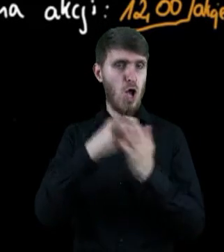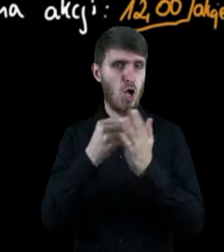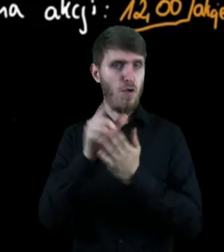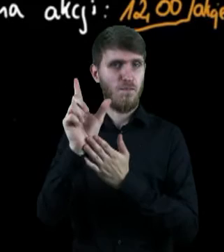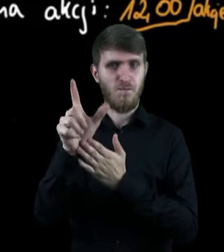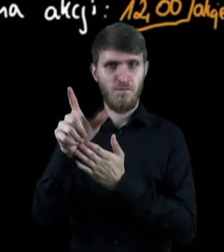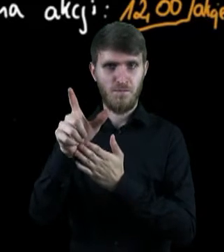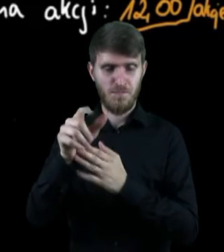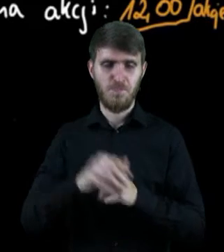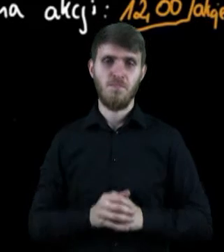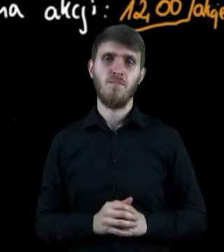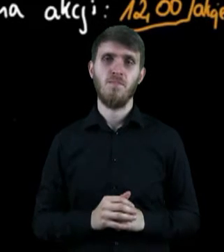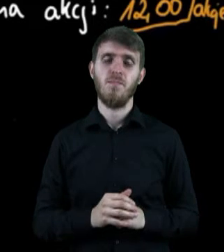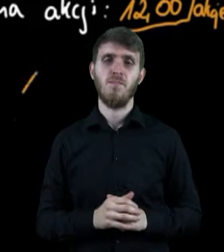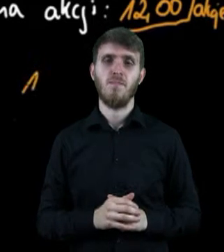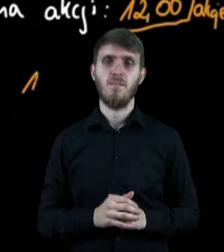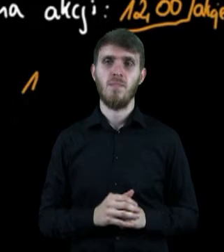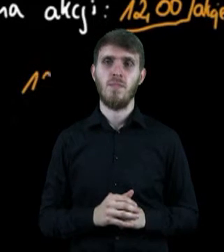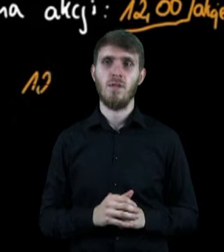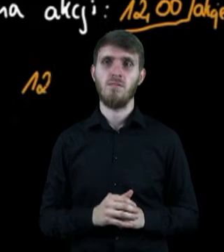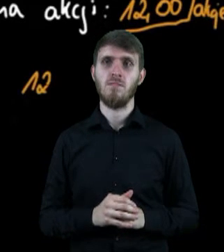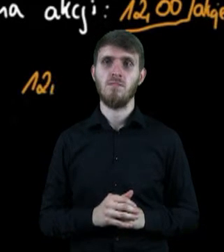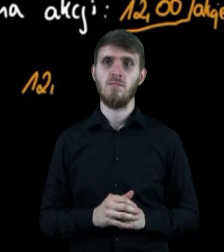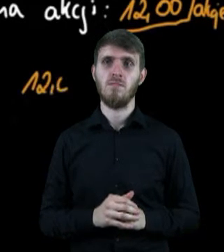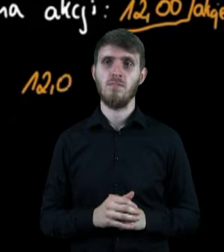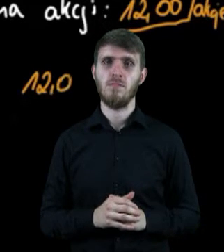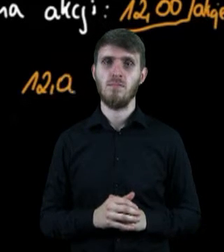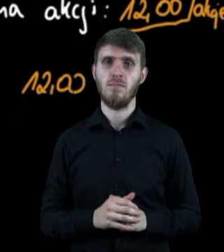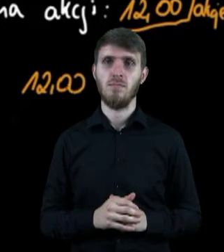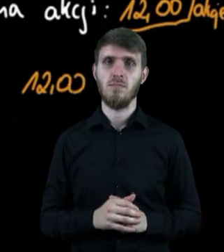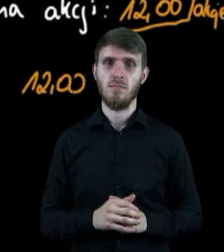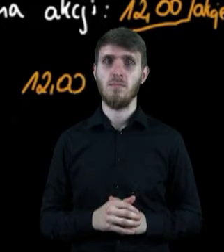za akcję to 12 zł.